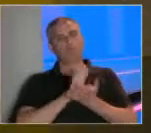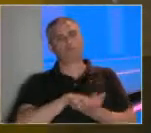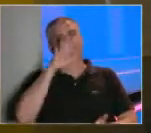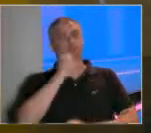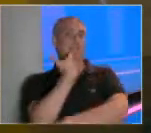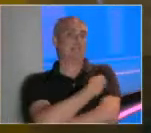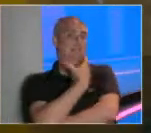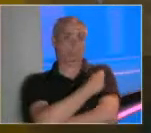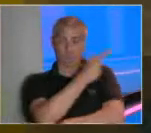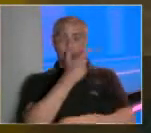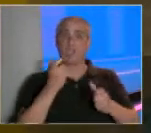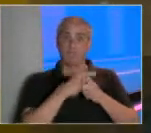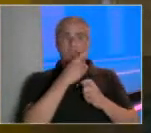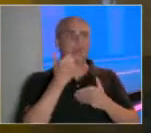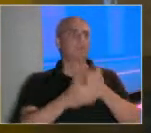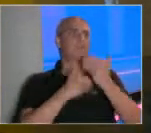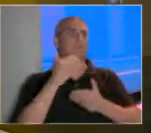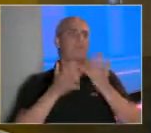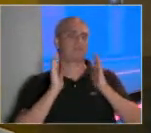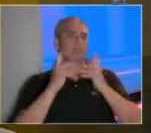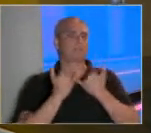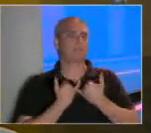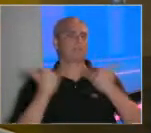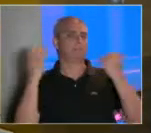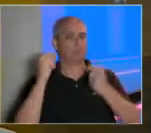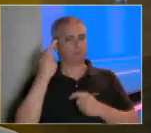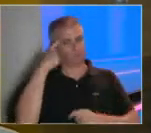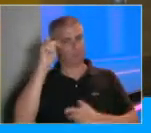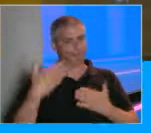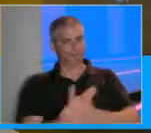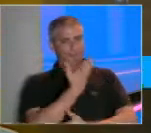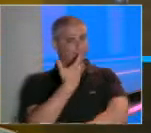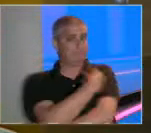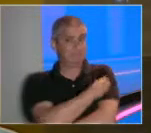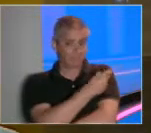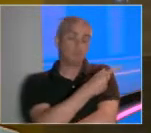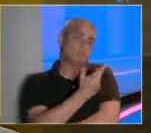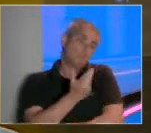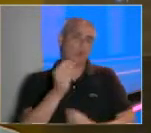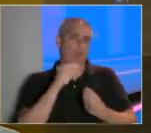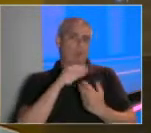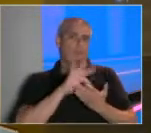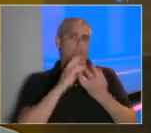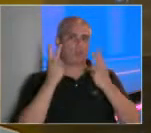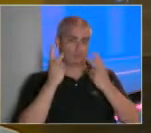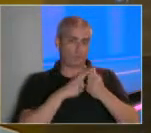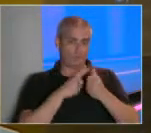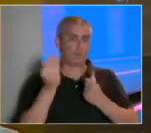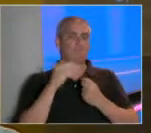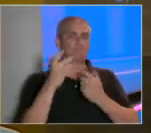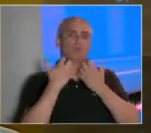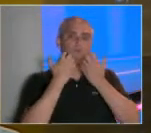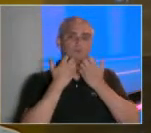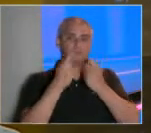אומר שחברת מודרנה מתקדמת בפיתוח של החיסון, אז זה עוד נקודה חשובה. הוא גם מספר על